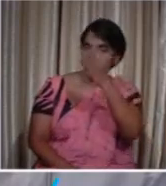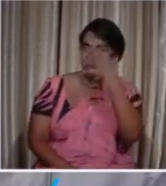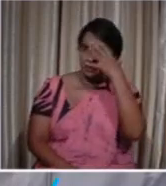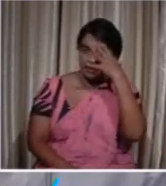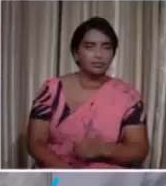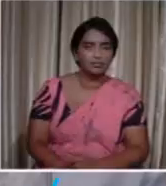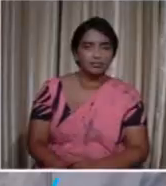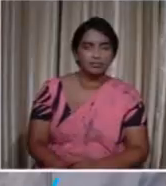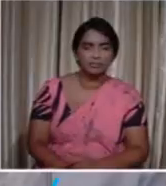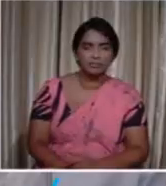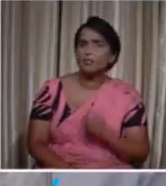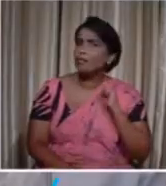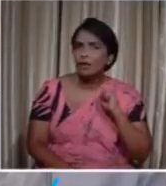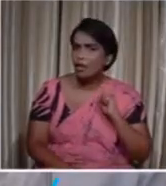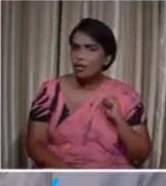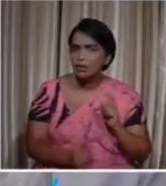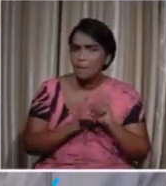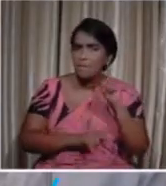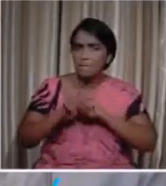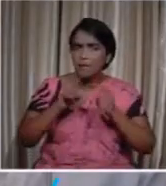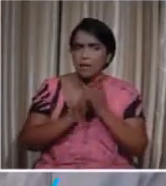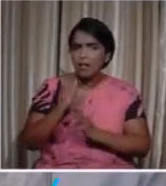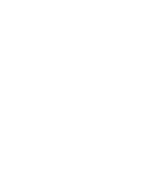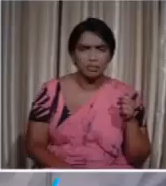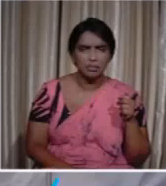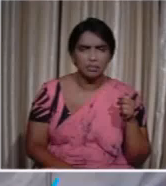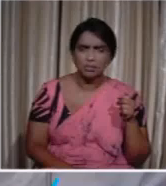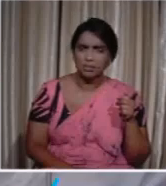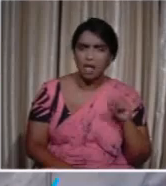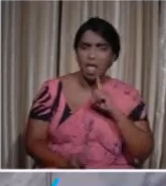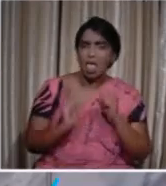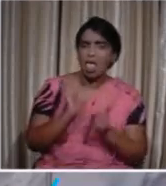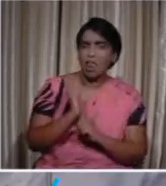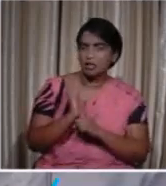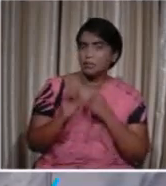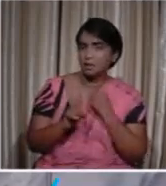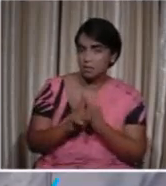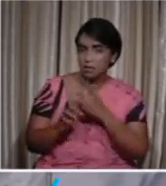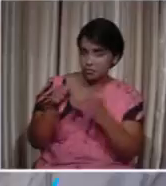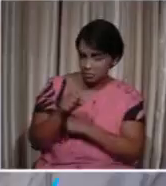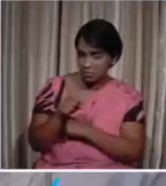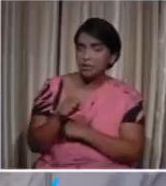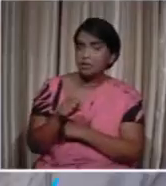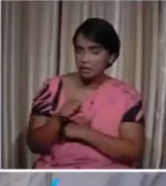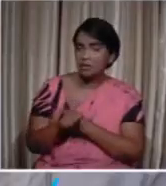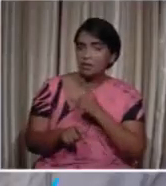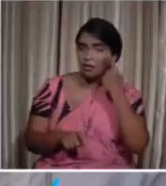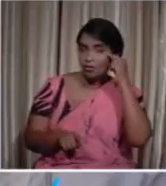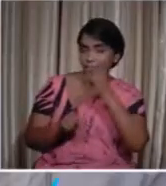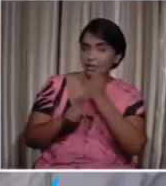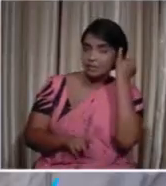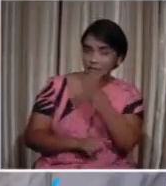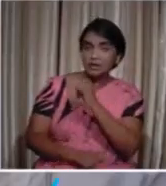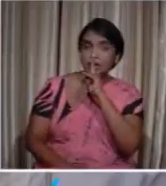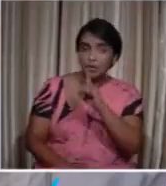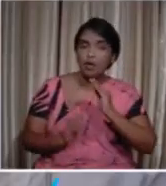මතක තබා ගන්න. කොහොමද මේ පාර්ලිමේන්තුවේ මන්ත්‍රියෙක් එහෙම කතා කරන්නේ? ලක්ෂ්මන් කදිරගම මැතිතුමා ඝාතනය කරද්දී එතුමා විවේචනය කළා කතා